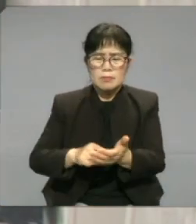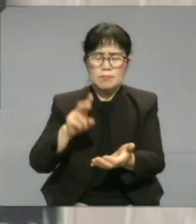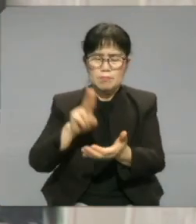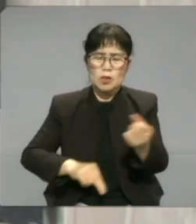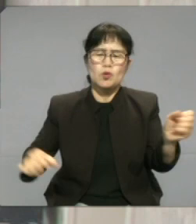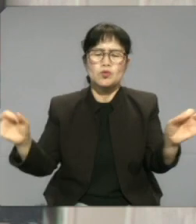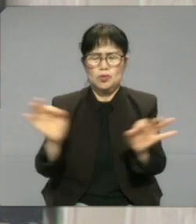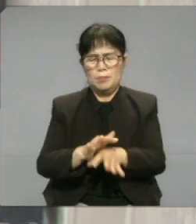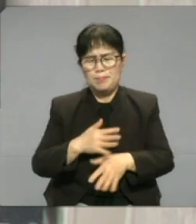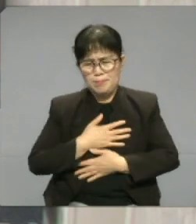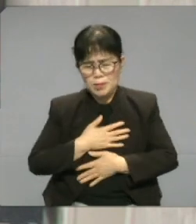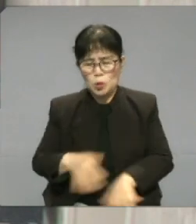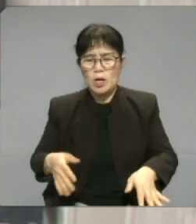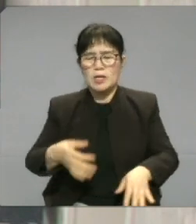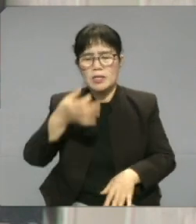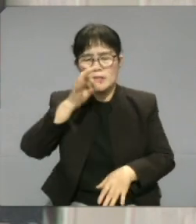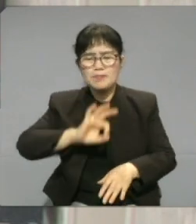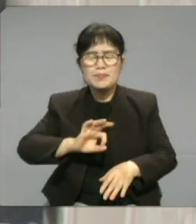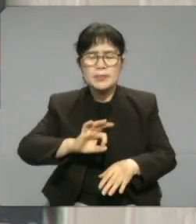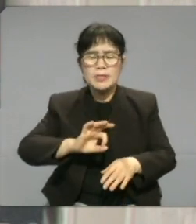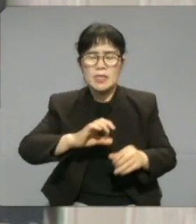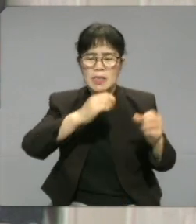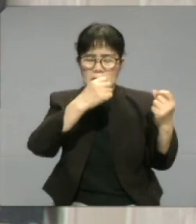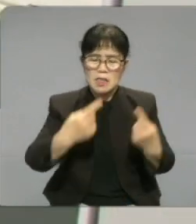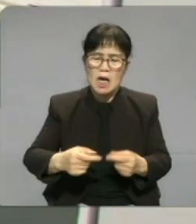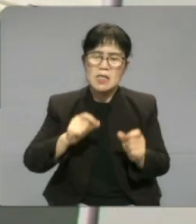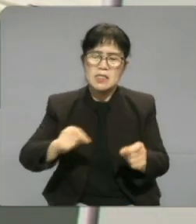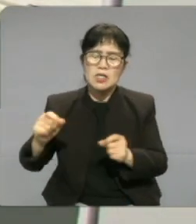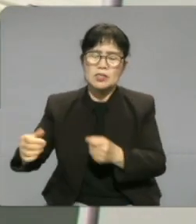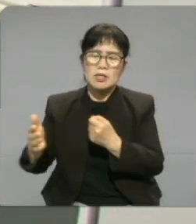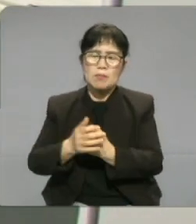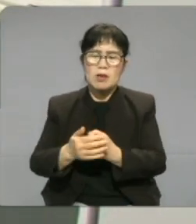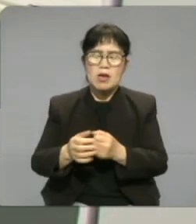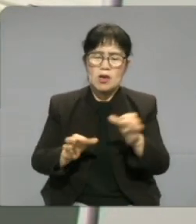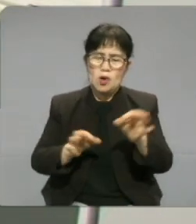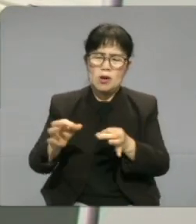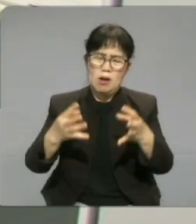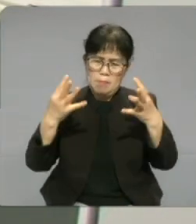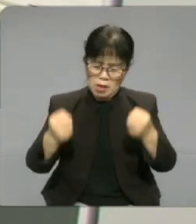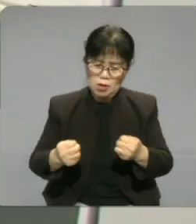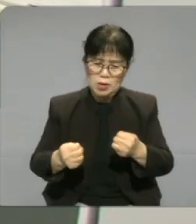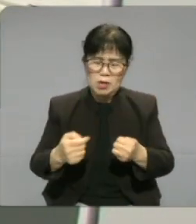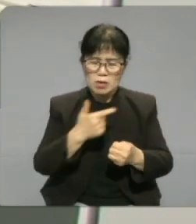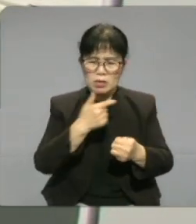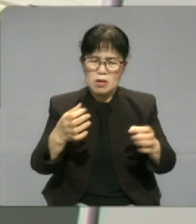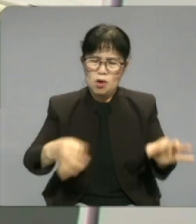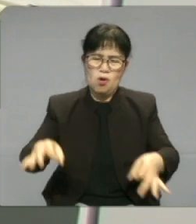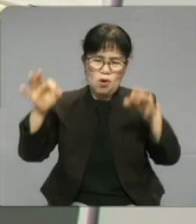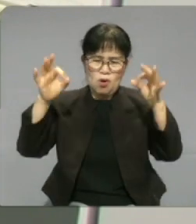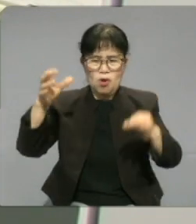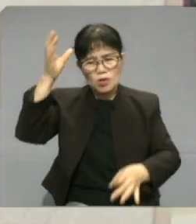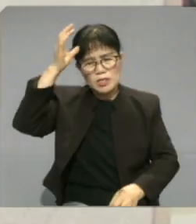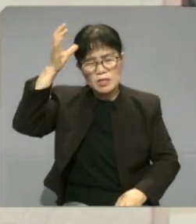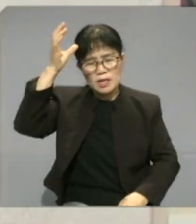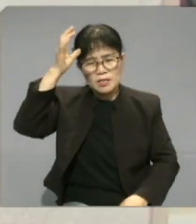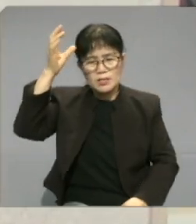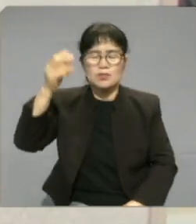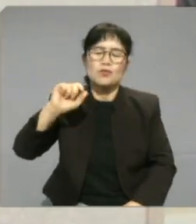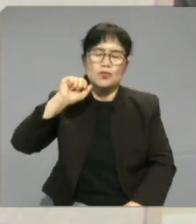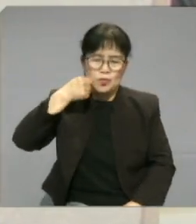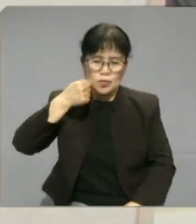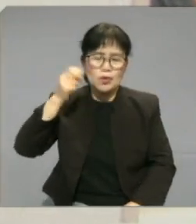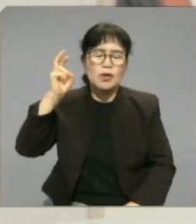피로감과 금리 인하시기지으로 높은 거래량이나 큰폭의 가격 상승 기대는 어려울